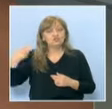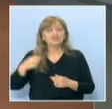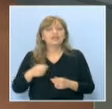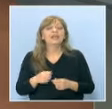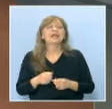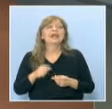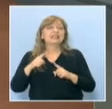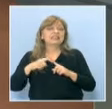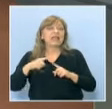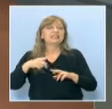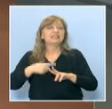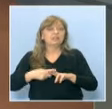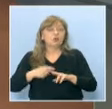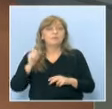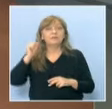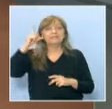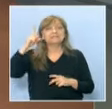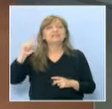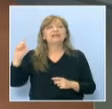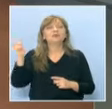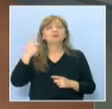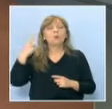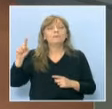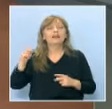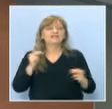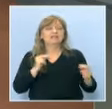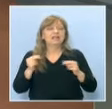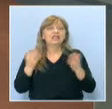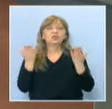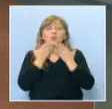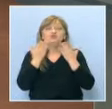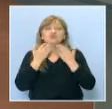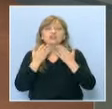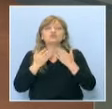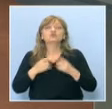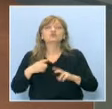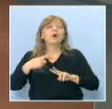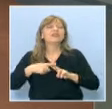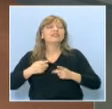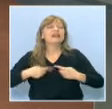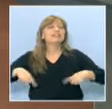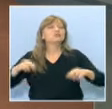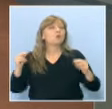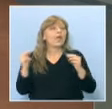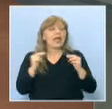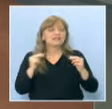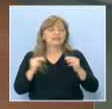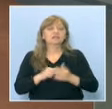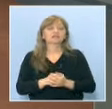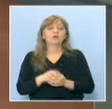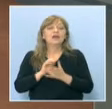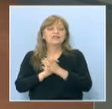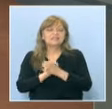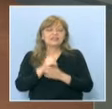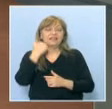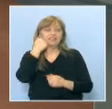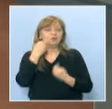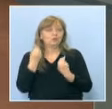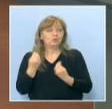Николова, председател на управителния съвет на училищното настоятелство. Здравейте и добре дошли при нас.